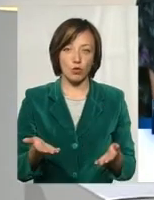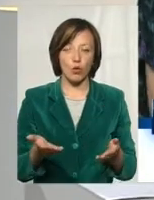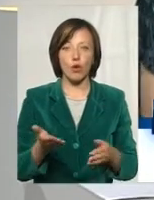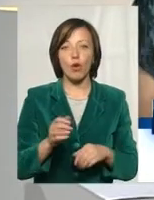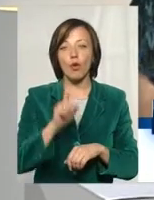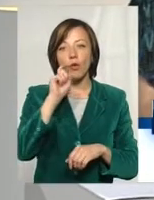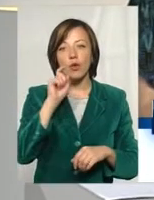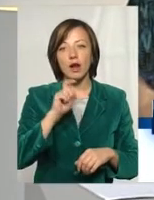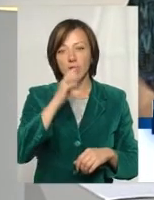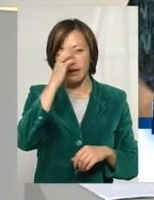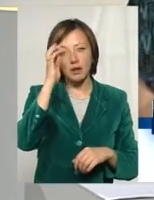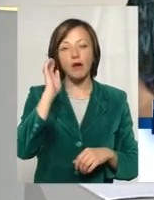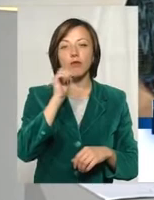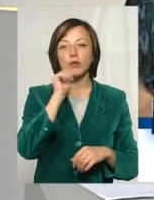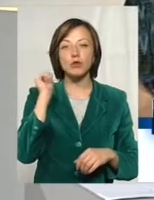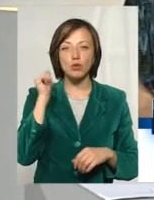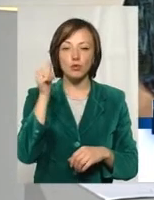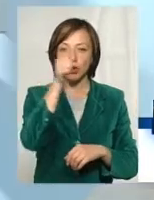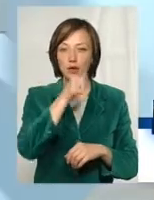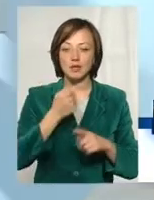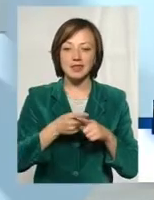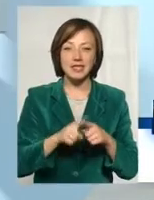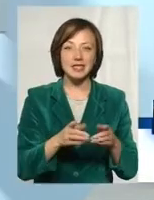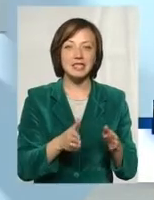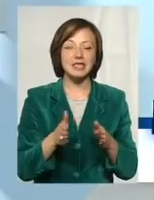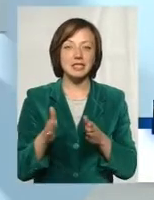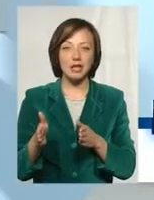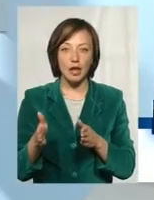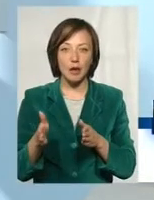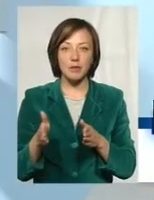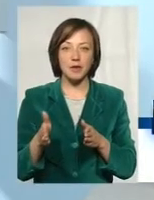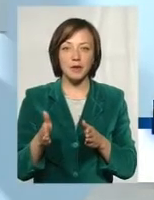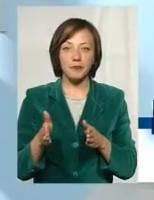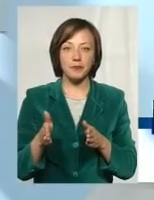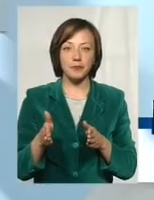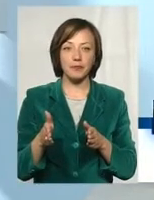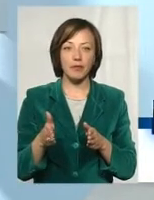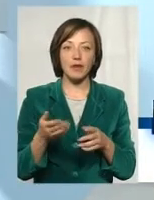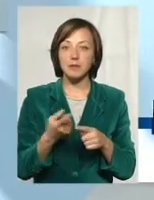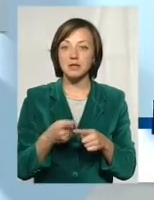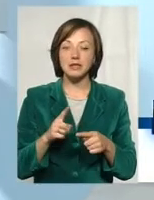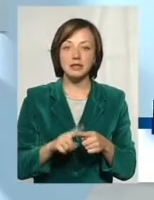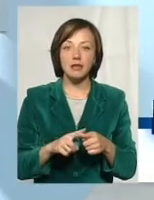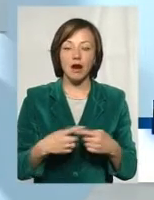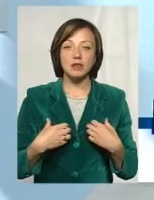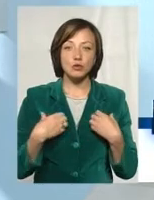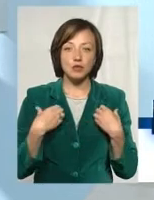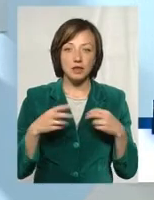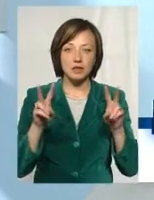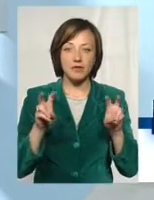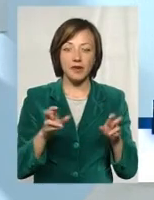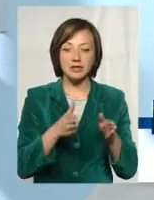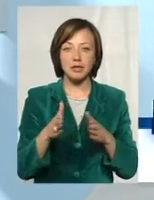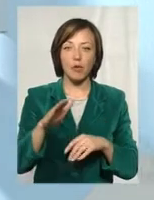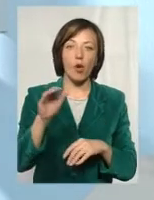в минулому році при цій системі, яка при цій катастрофічній, називають системі